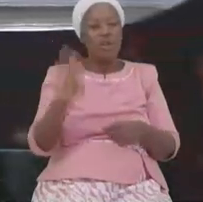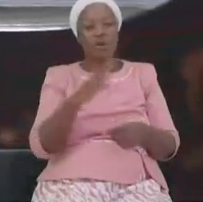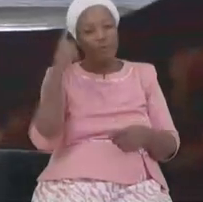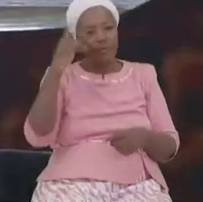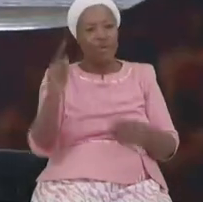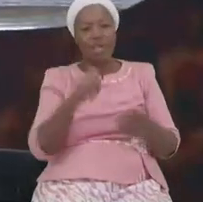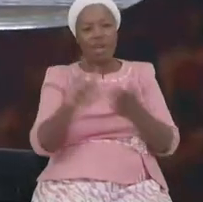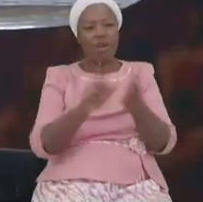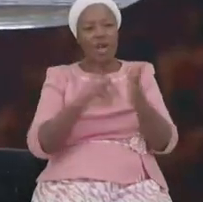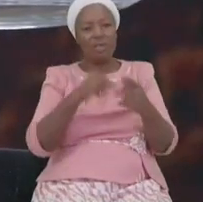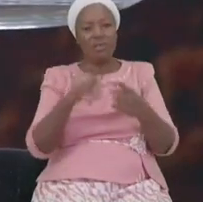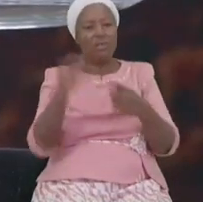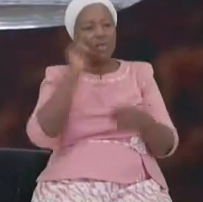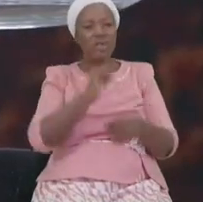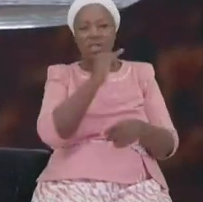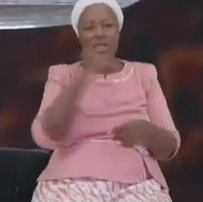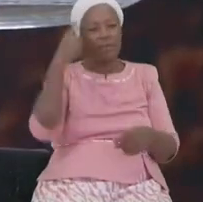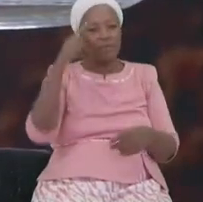Verset